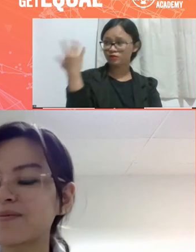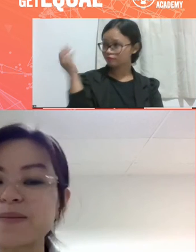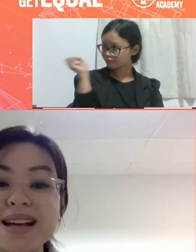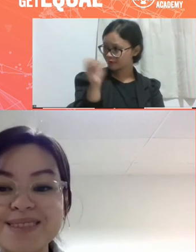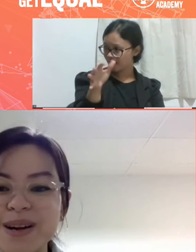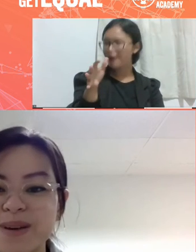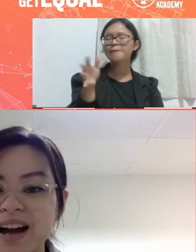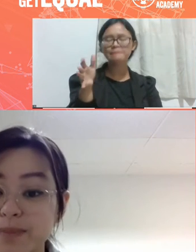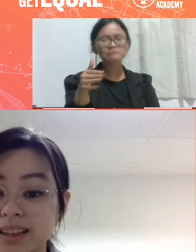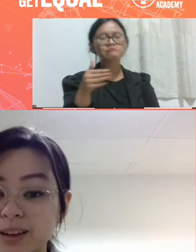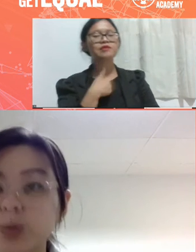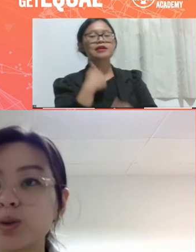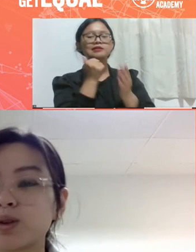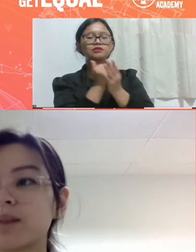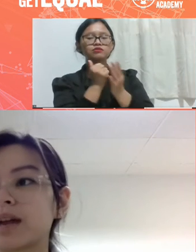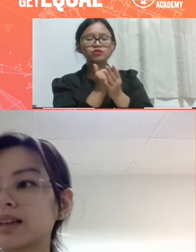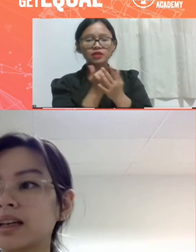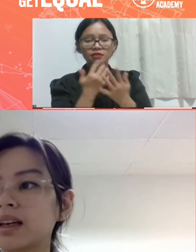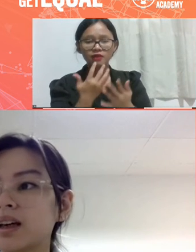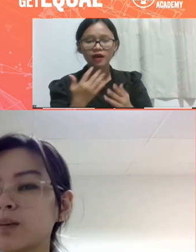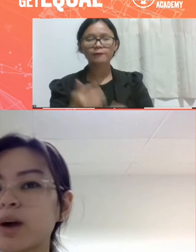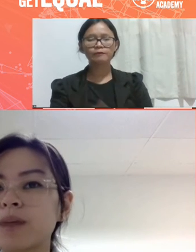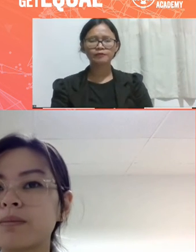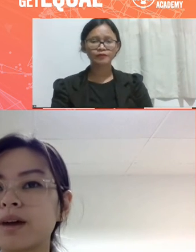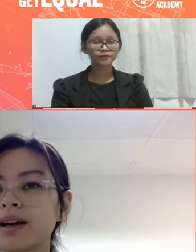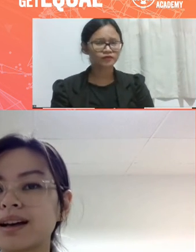Sebenarnya gini, kebebasan pendapat itu juga berarti